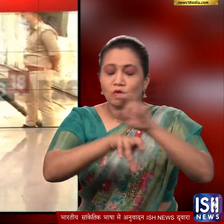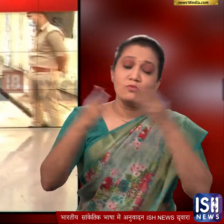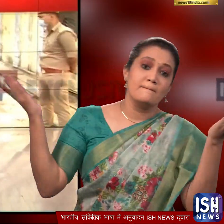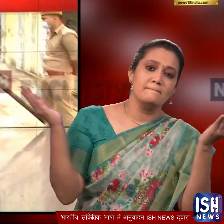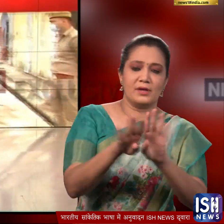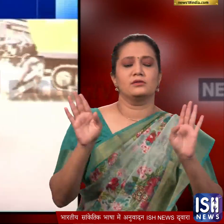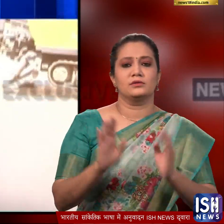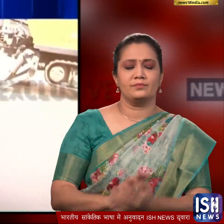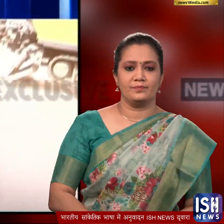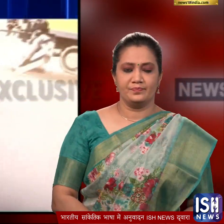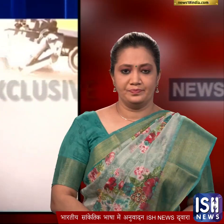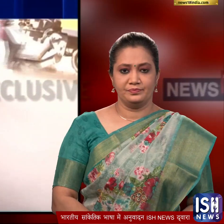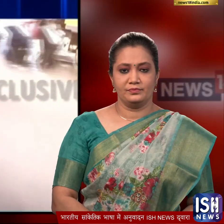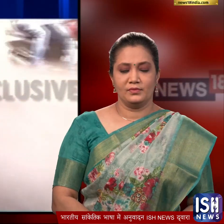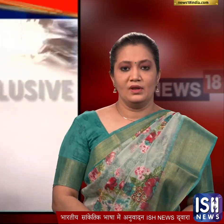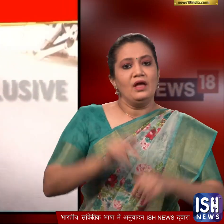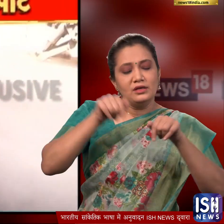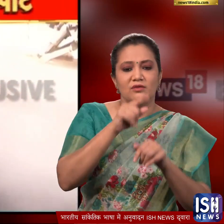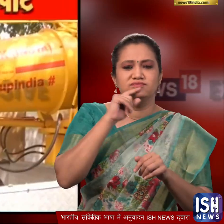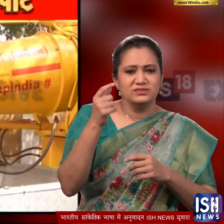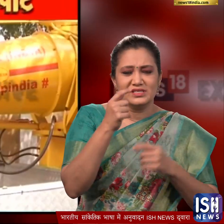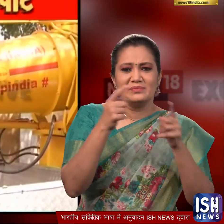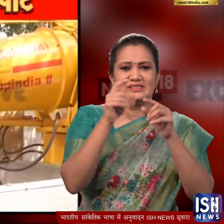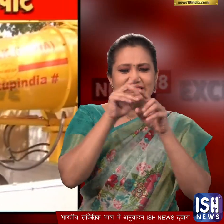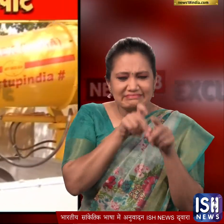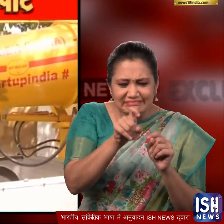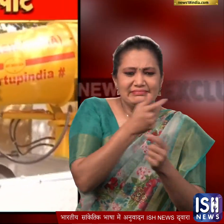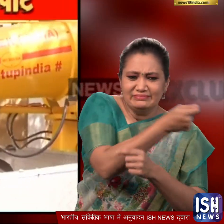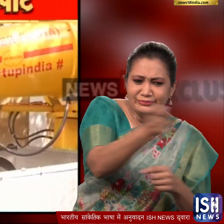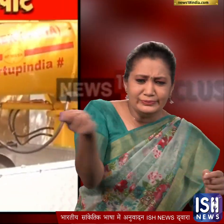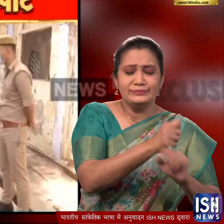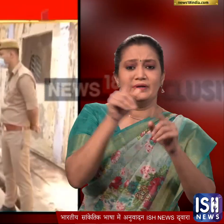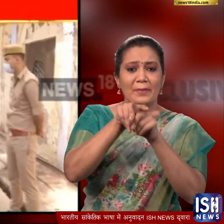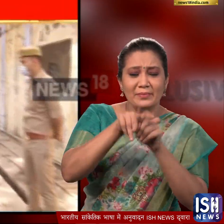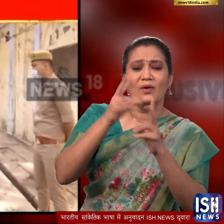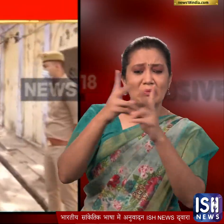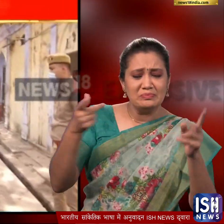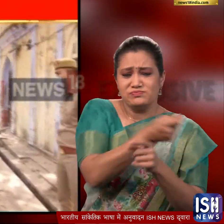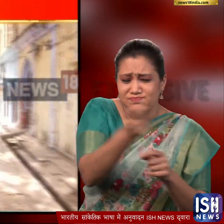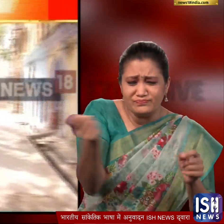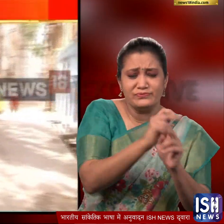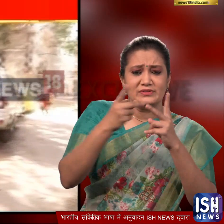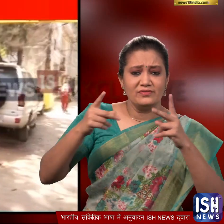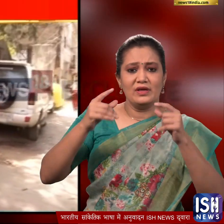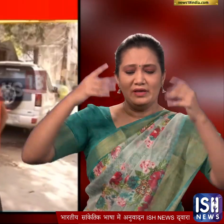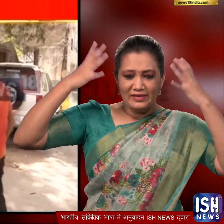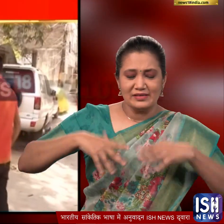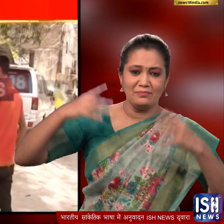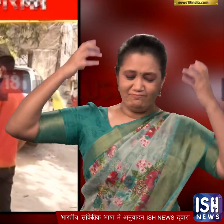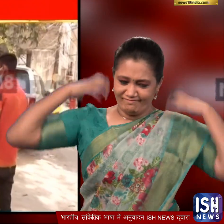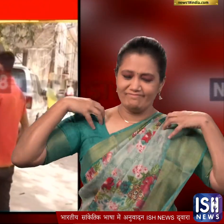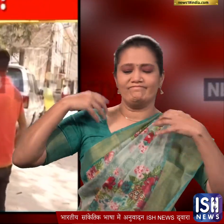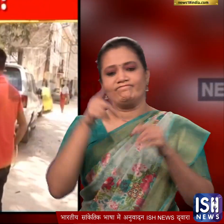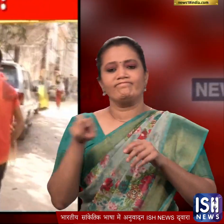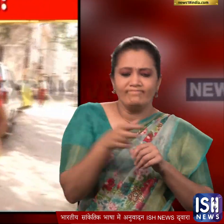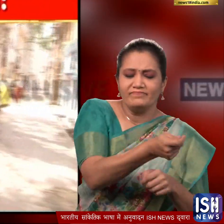लगा दी और इन इलाकों को तेजी से सैनिटाइज करने का काम शुरू कर दिया। नगर निगम के कर्मचारी सैनिटाइज करने वाली किट को